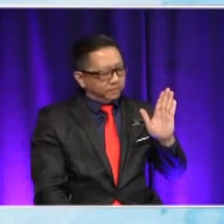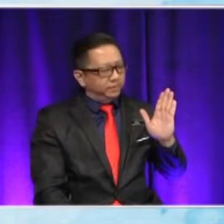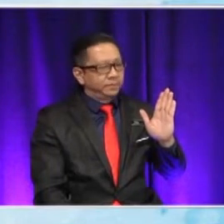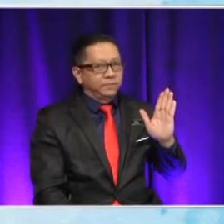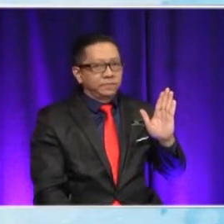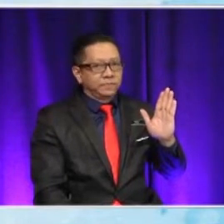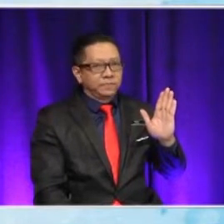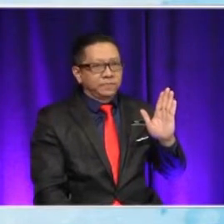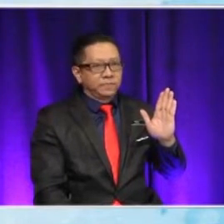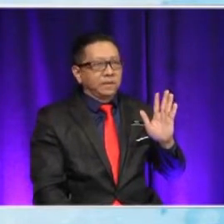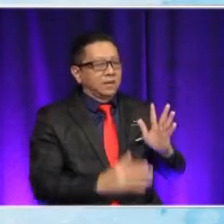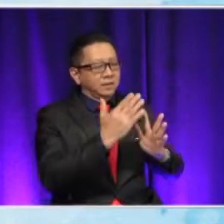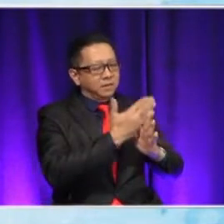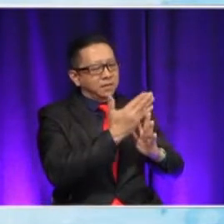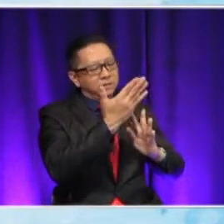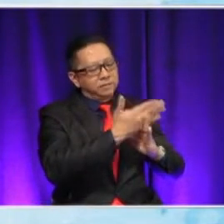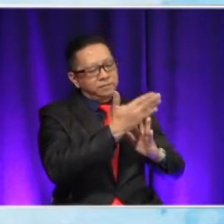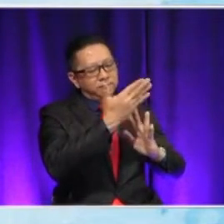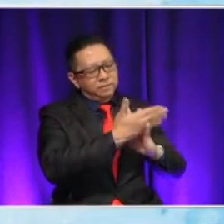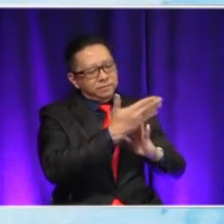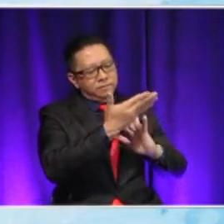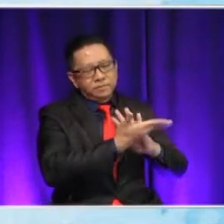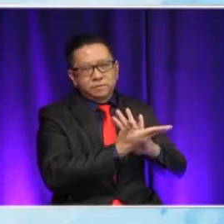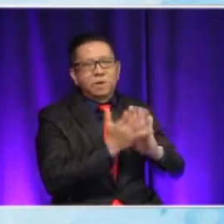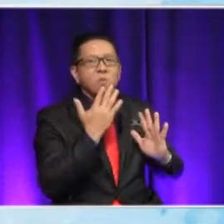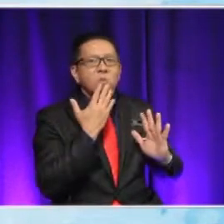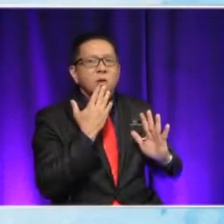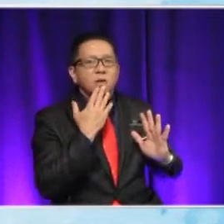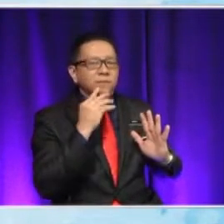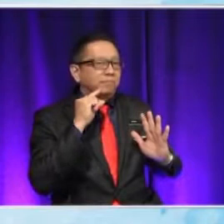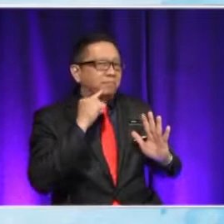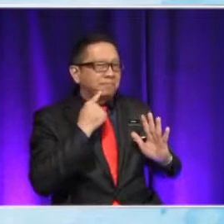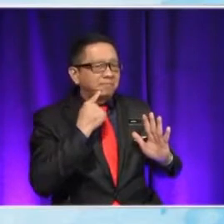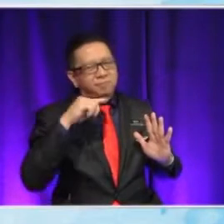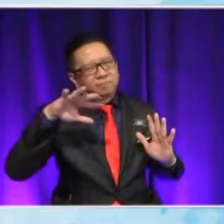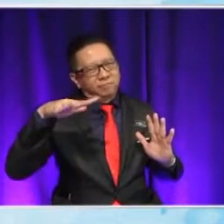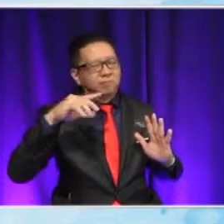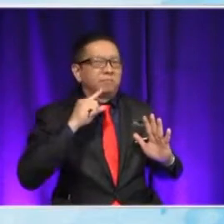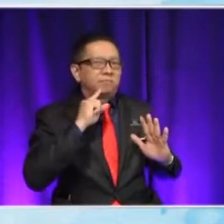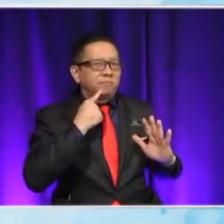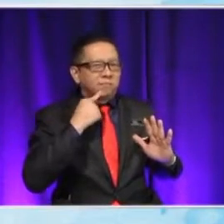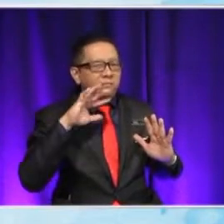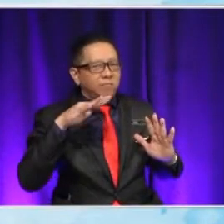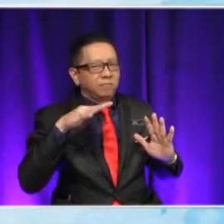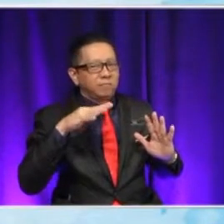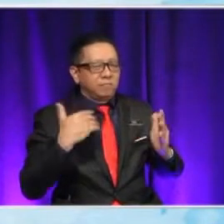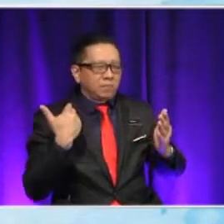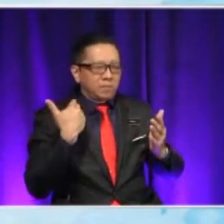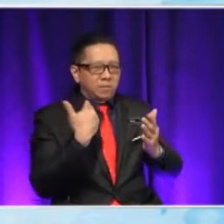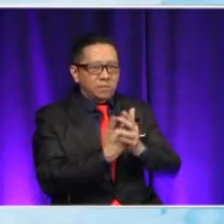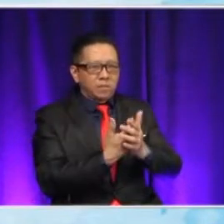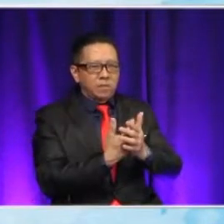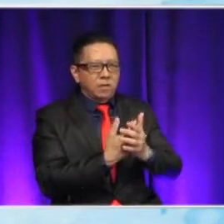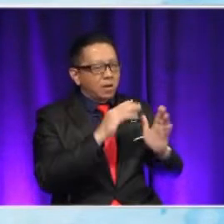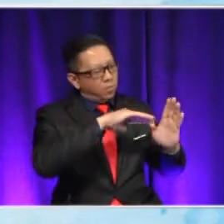utuh selang-seling warna biru ya pekat kene Bukit pun tape yang Ah tapi